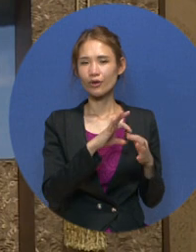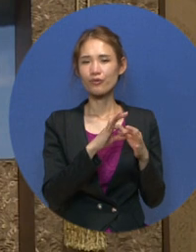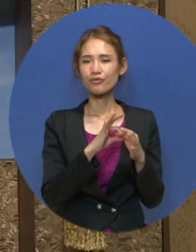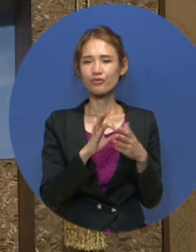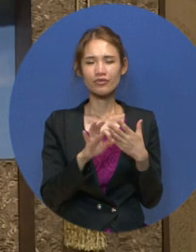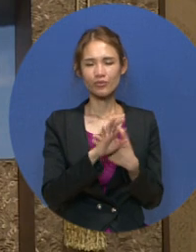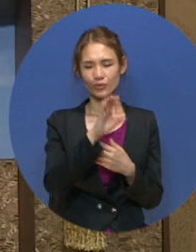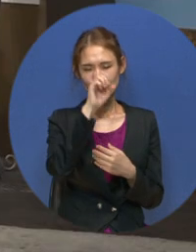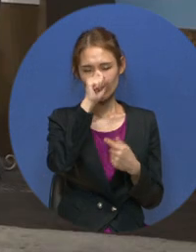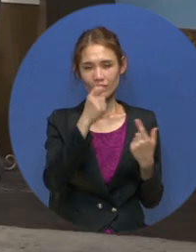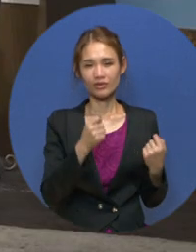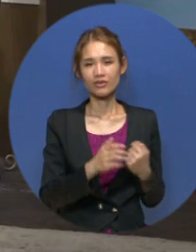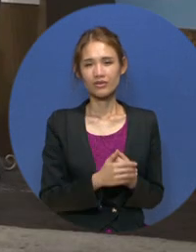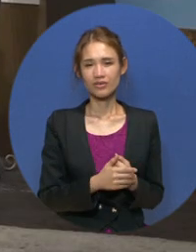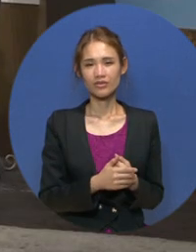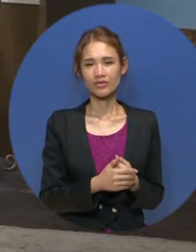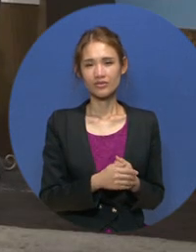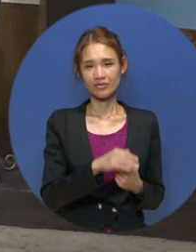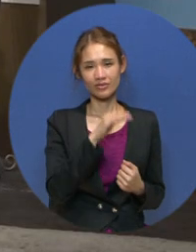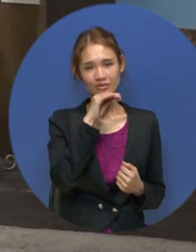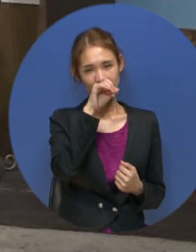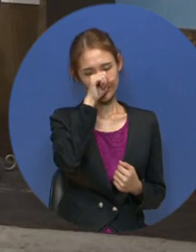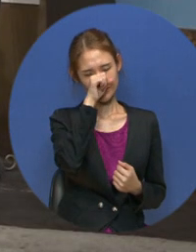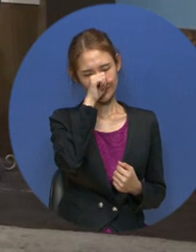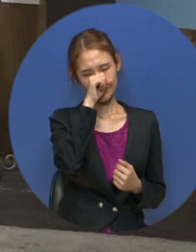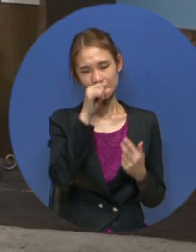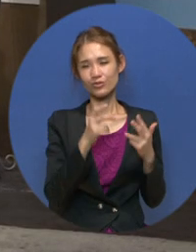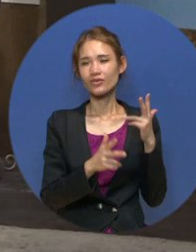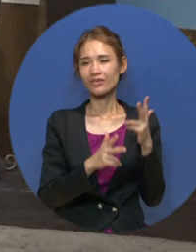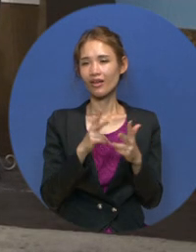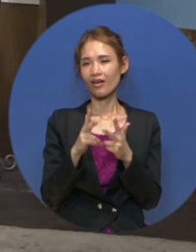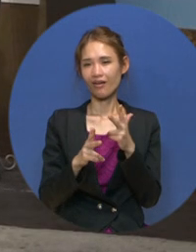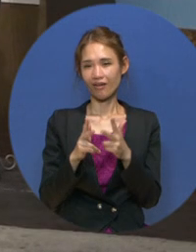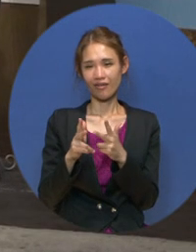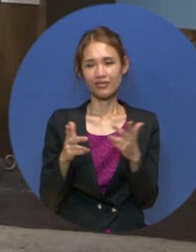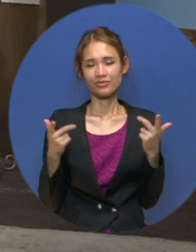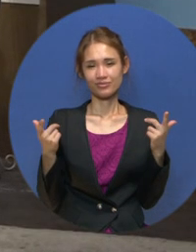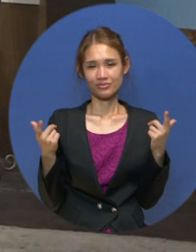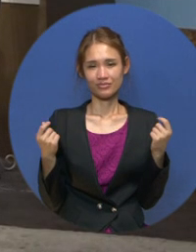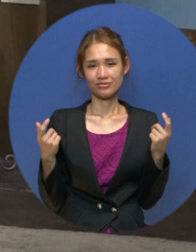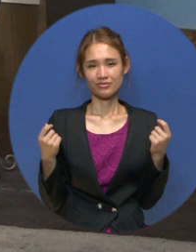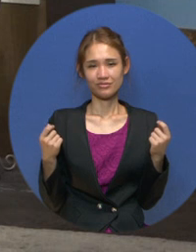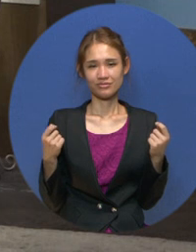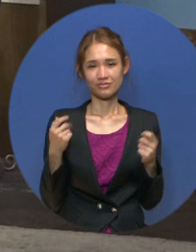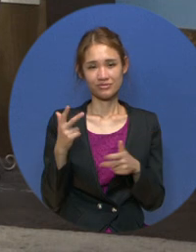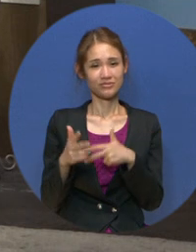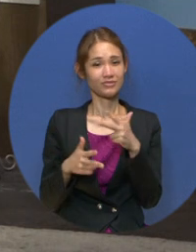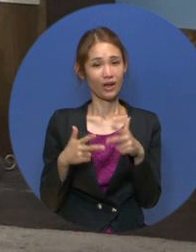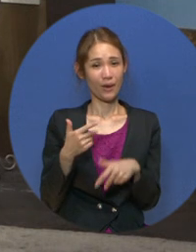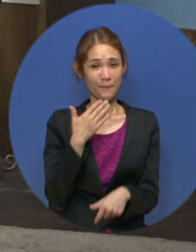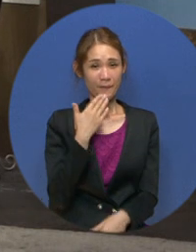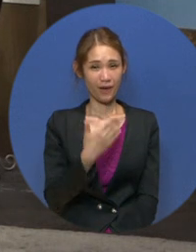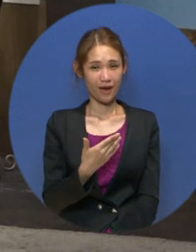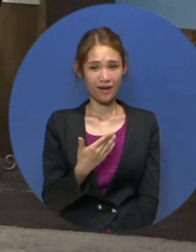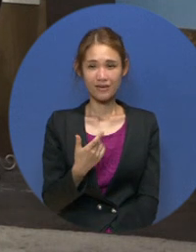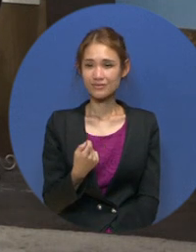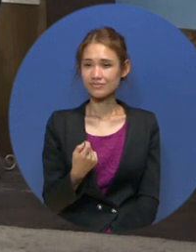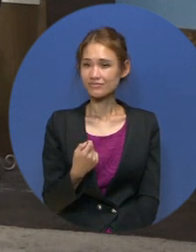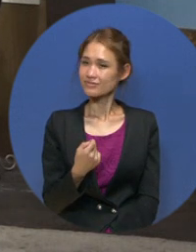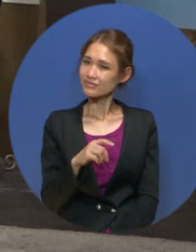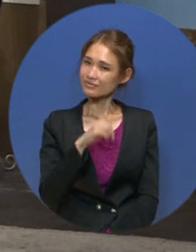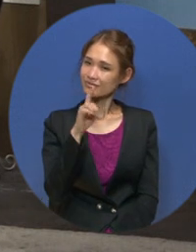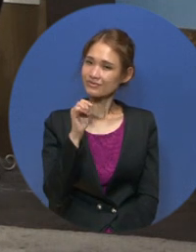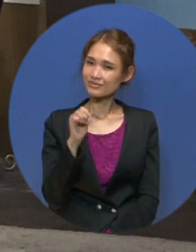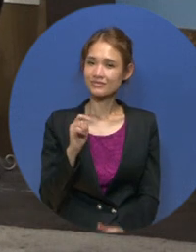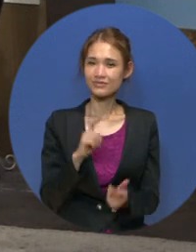같습니다. 그러니까요. 참 좋은 네. 이게 사업 또 아닌 것이 사업이라고 할 수가 없는 것 같아요. 왜냐하면은